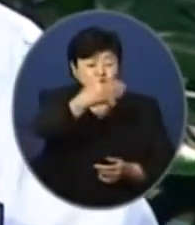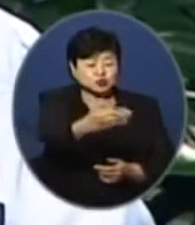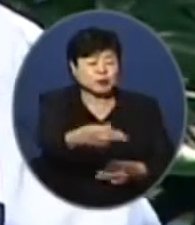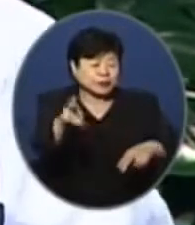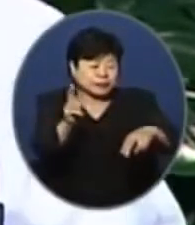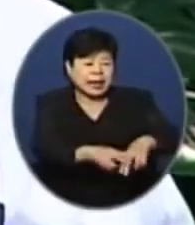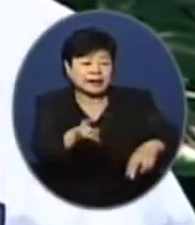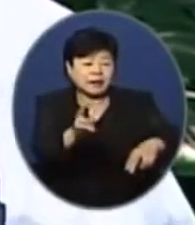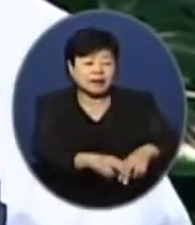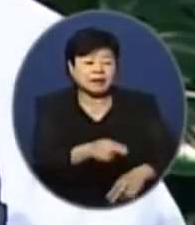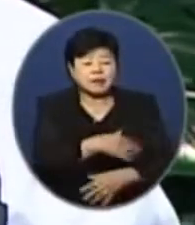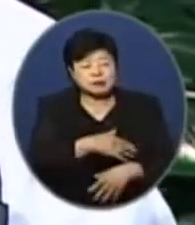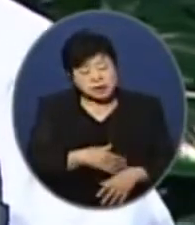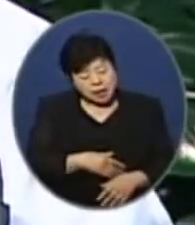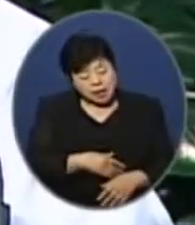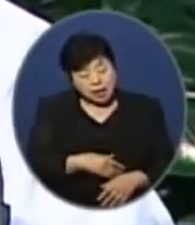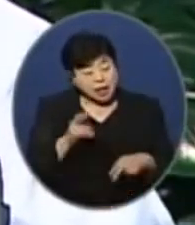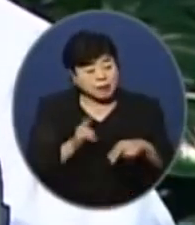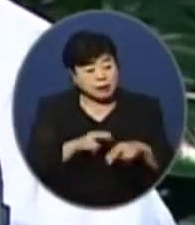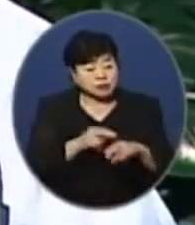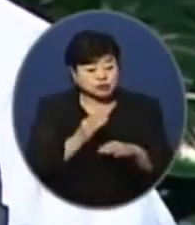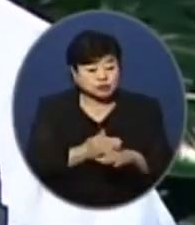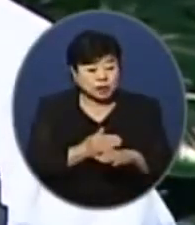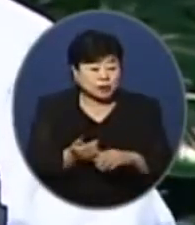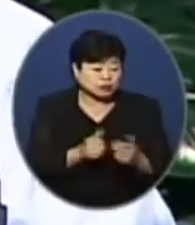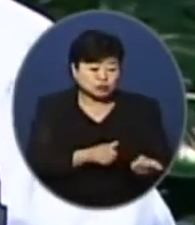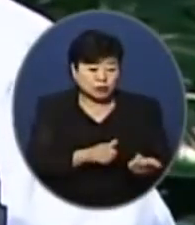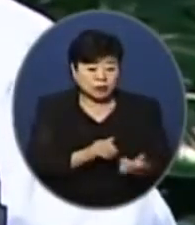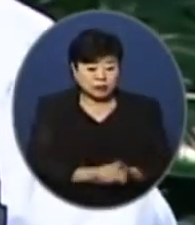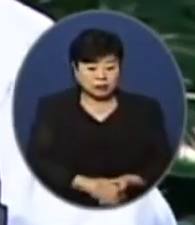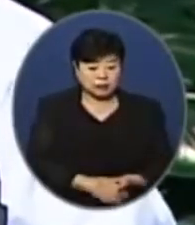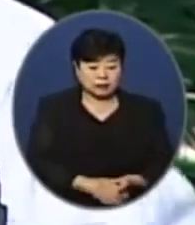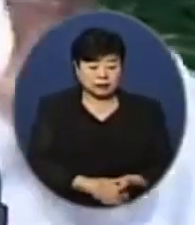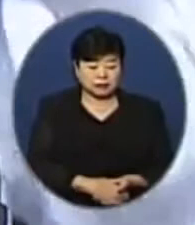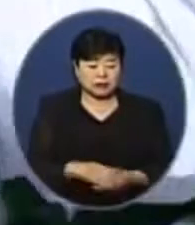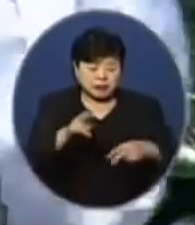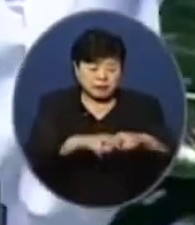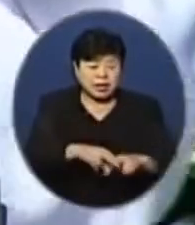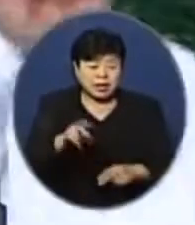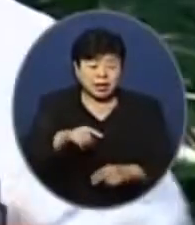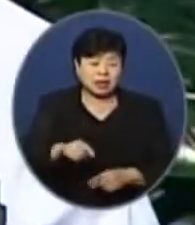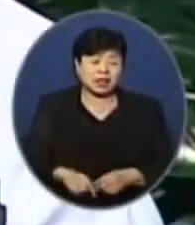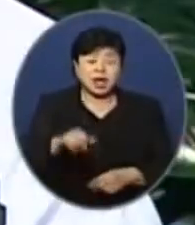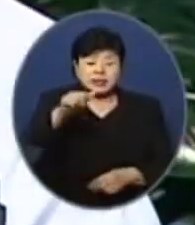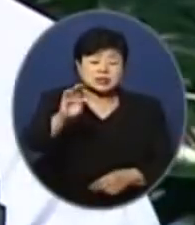때리는데 몸이 약한 사람은 그 매를 맞다가 중병에 들어가나 죽기까지 합니다. 그 매를 다섯 번을